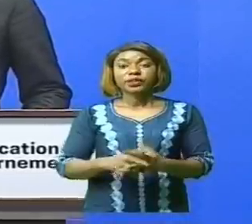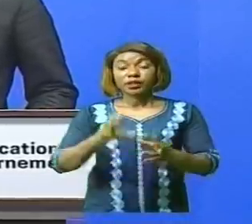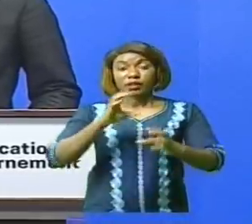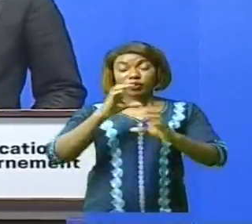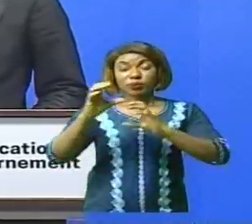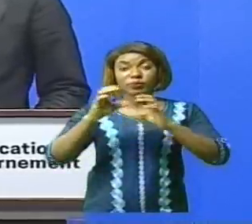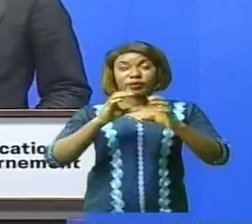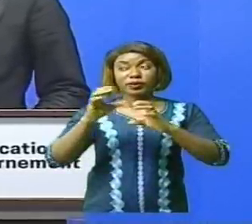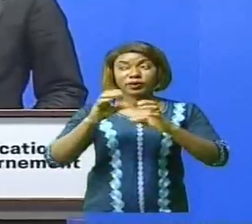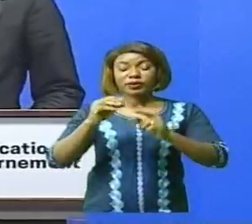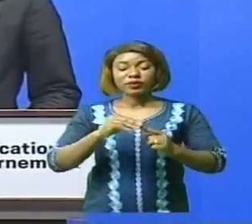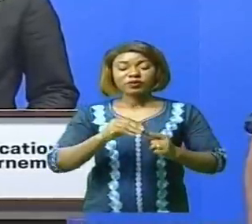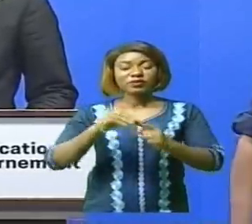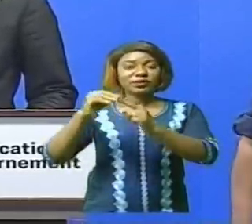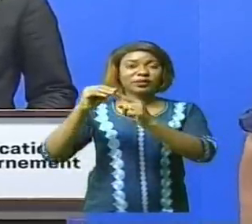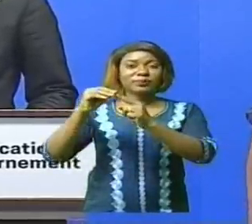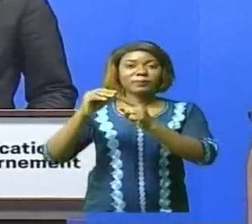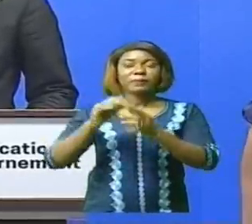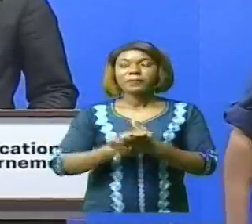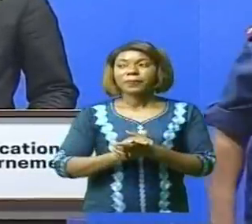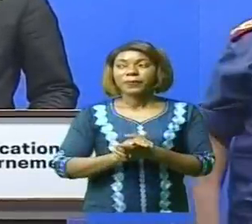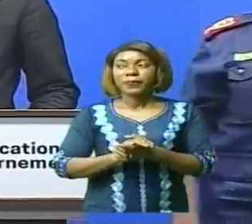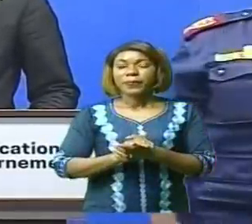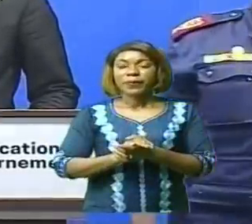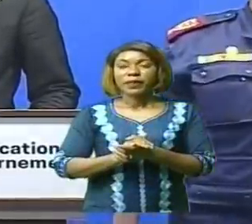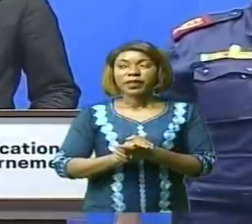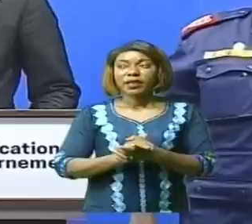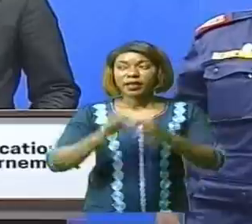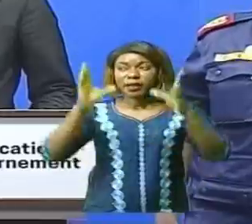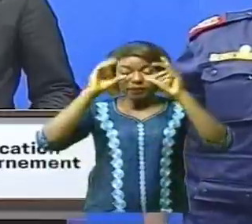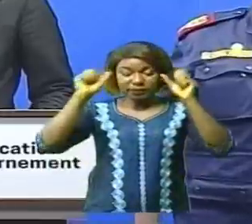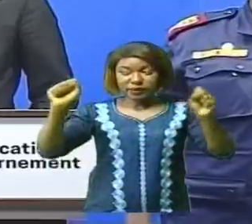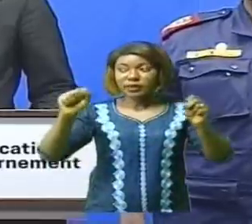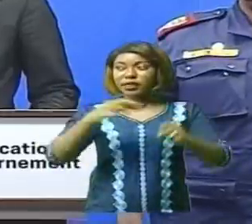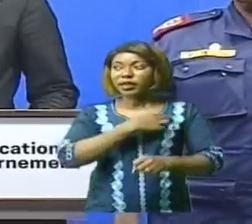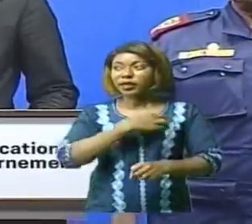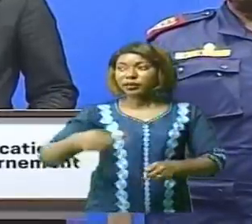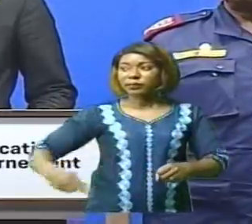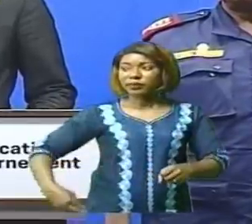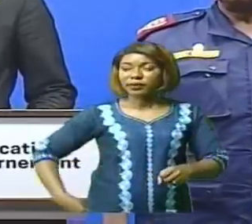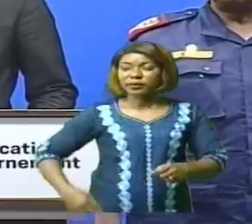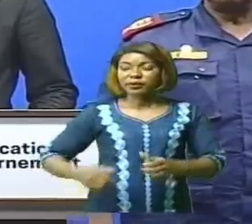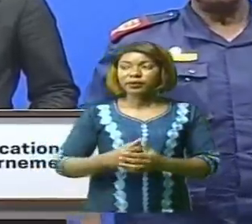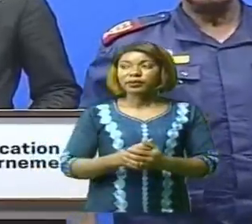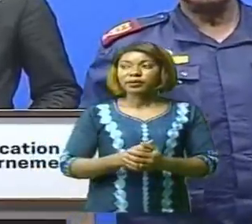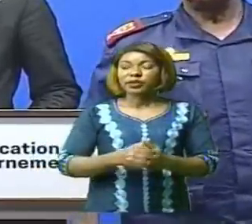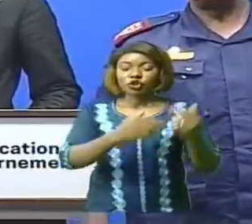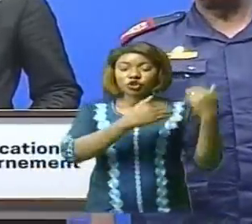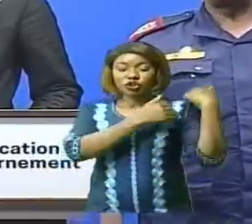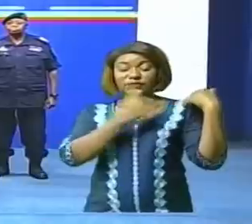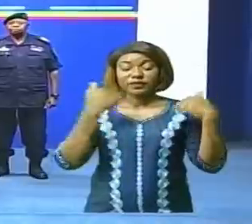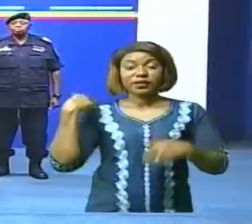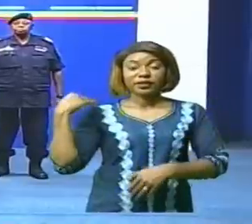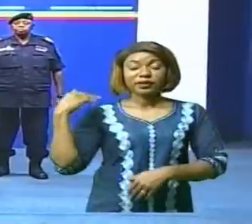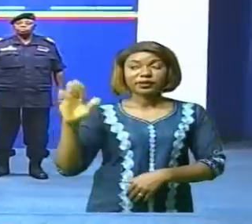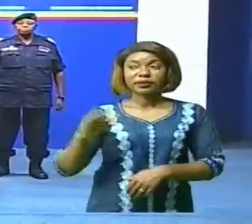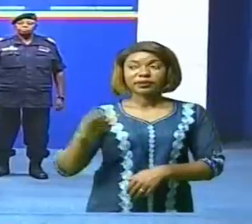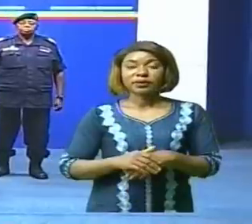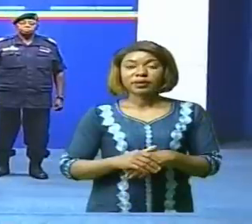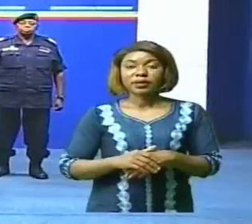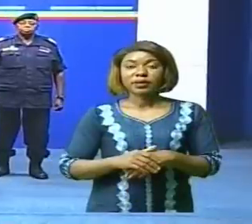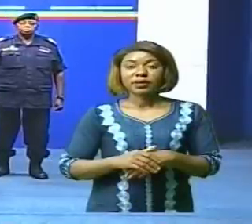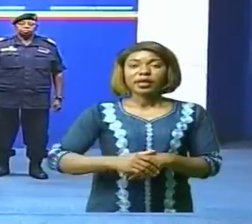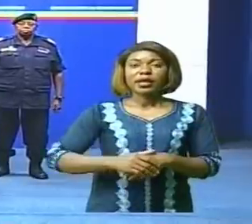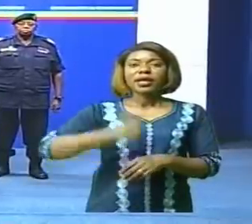Communiqué officiel. Le président de la République, chef de l'État et